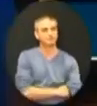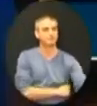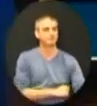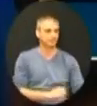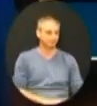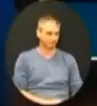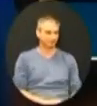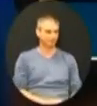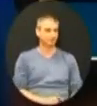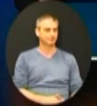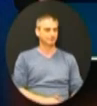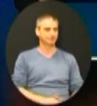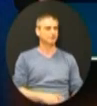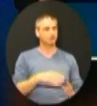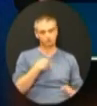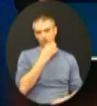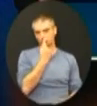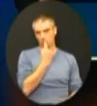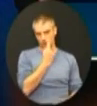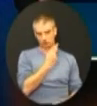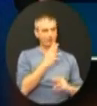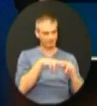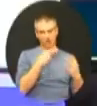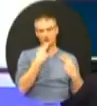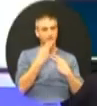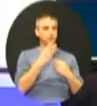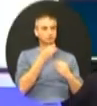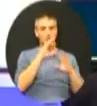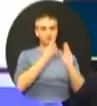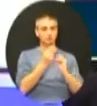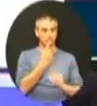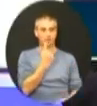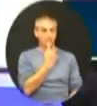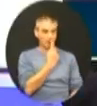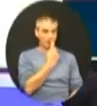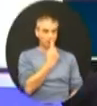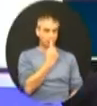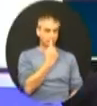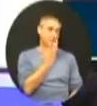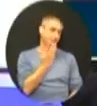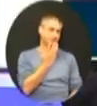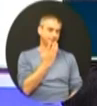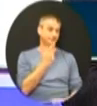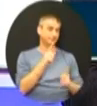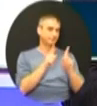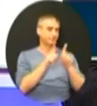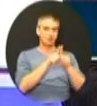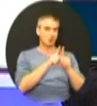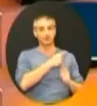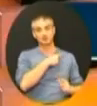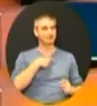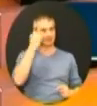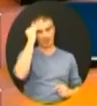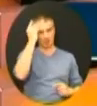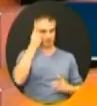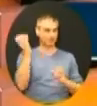ות אני ותן לך להתייחס לכל הדברים אני רוצה גם לשאול אותך עוד שאלת שאלה משלימה תראה אחד אחת ה בוא נגיד הצלקות הגדולות של של